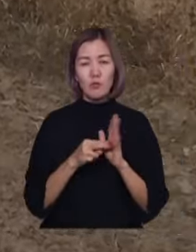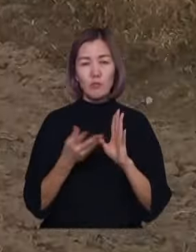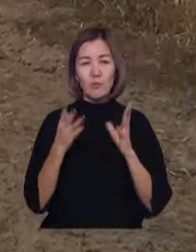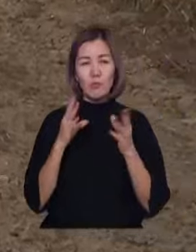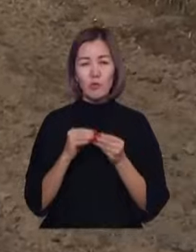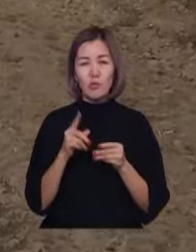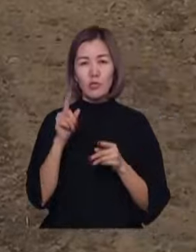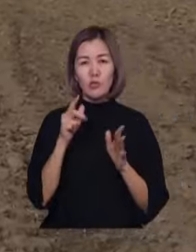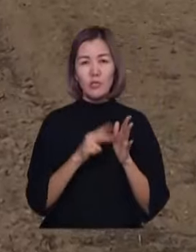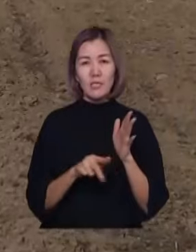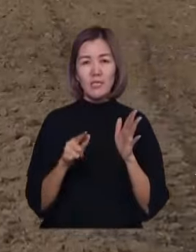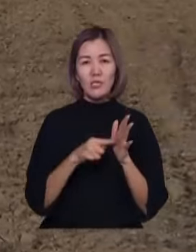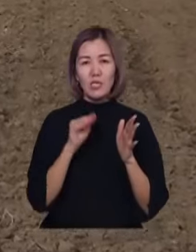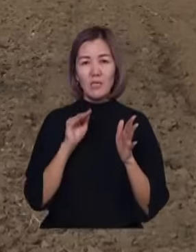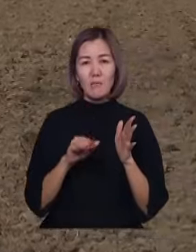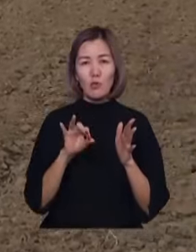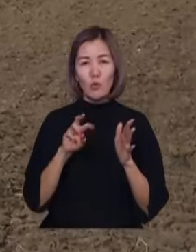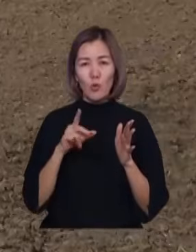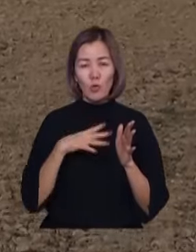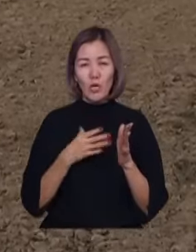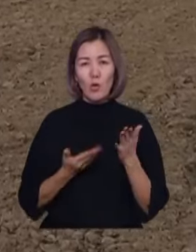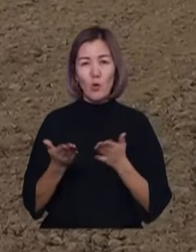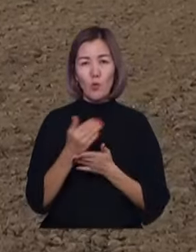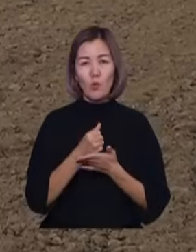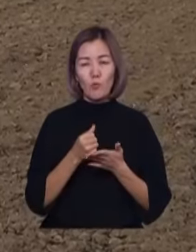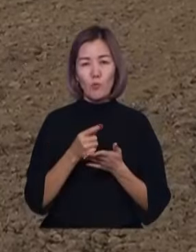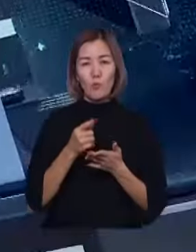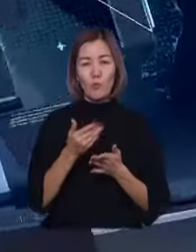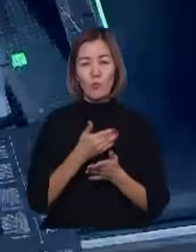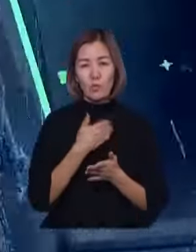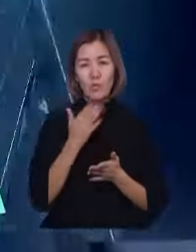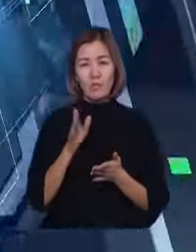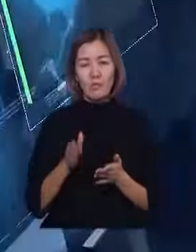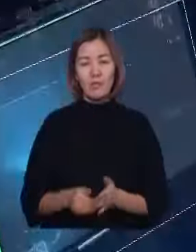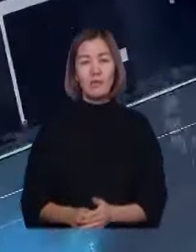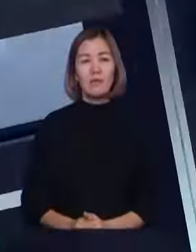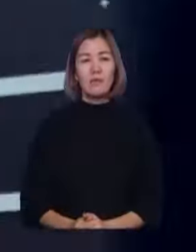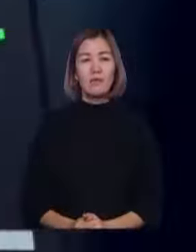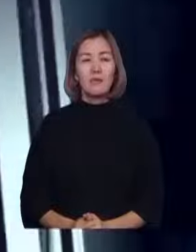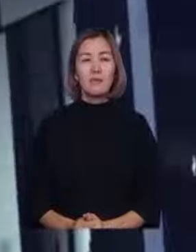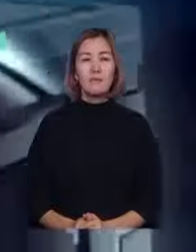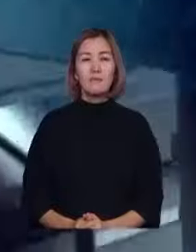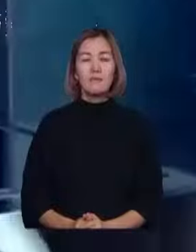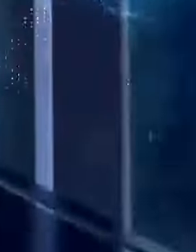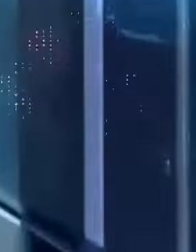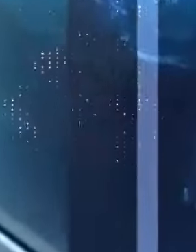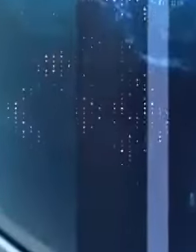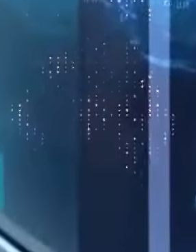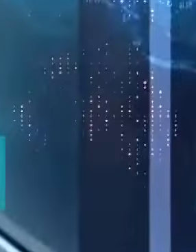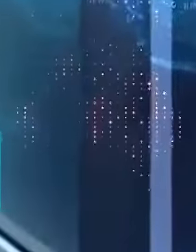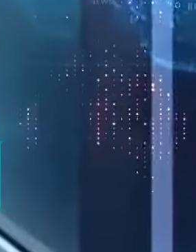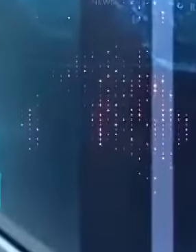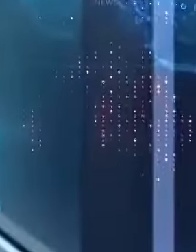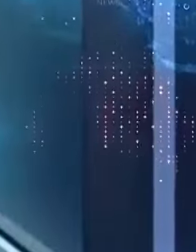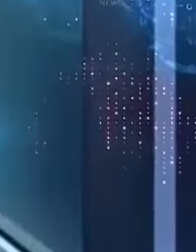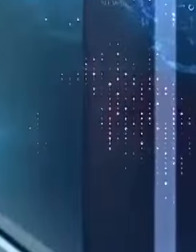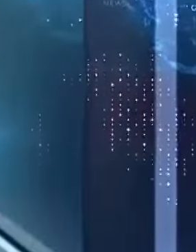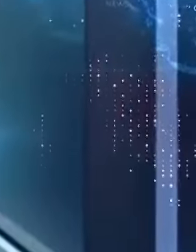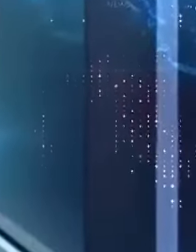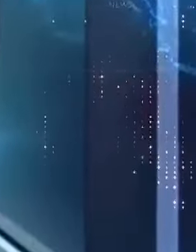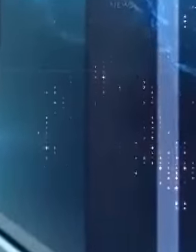бойынша 187 000 тоннаға жуық өнім алу ниетте. Еркенен Жақыбай, Мәди Байбосынов,